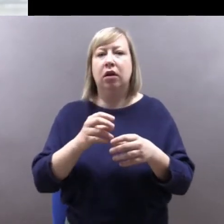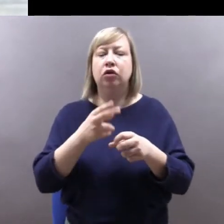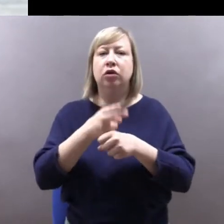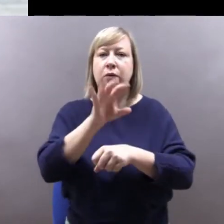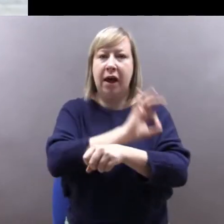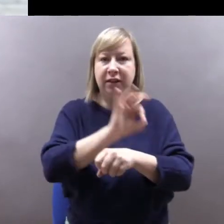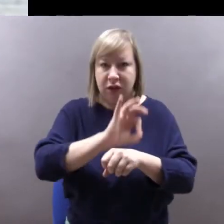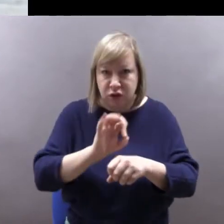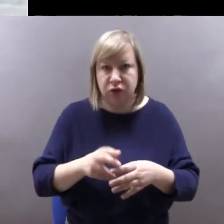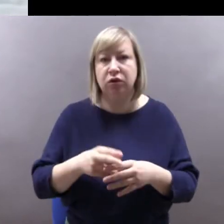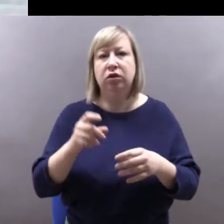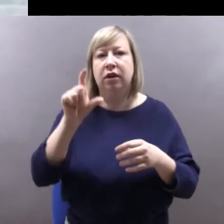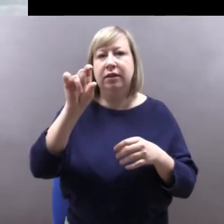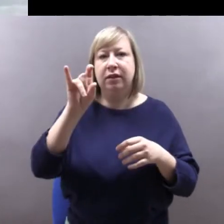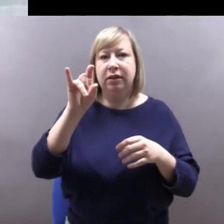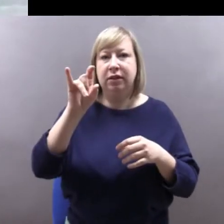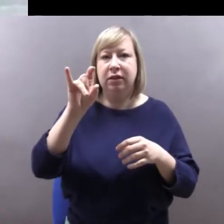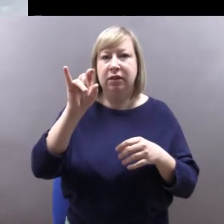kątem dostępności architektonicznej,